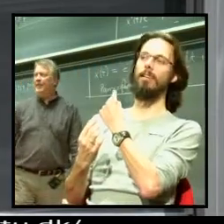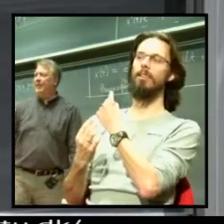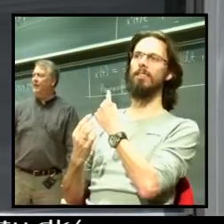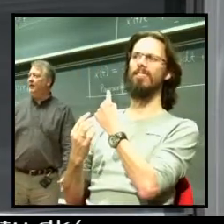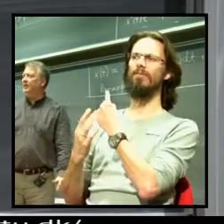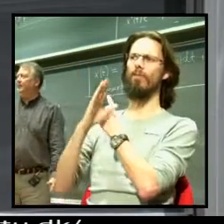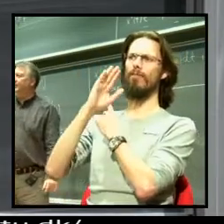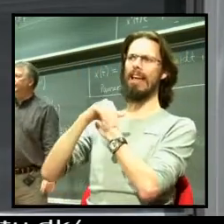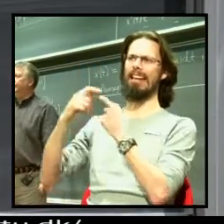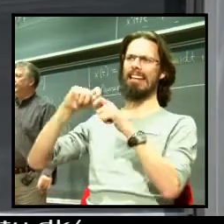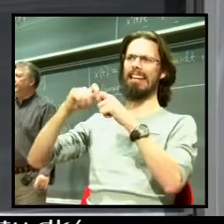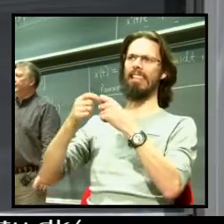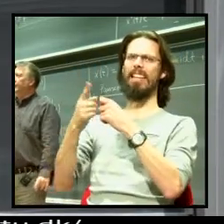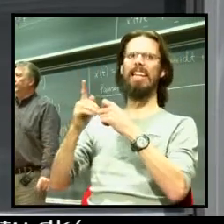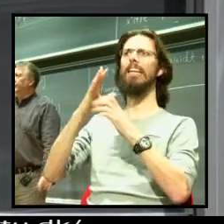væmmelige led, ikke?